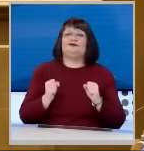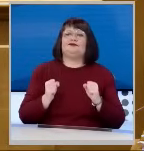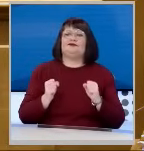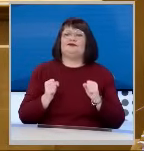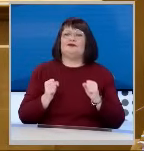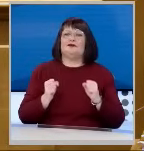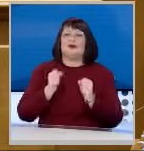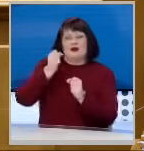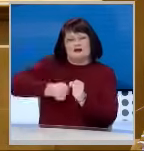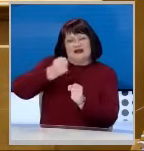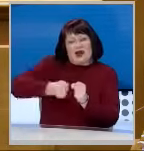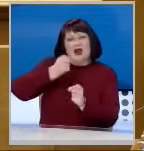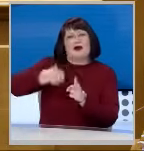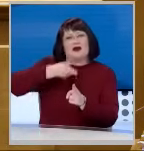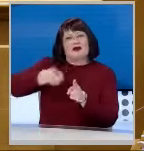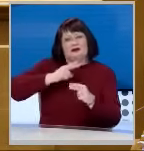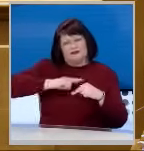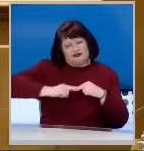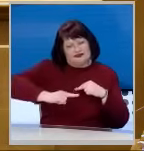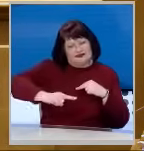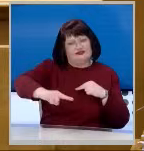σιδηροδρόμων ενώ